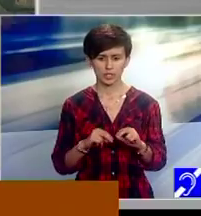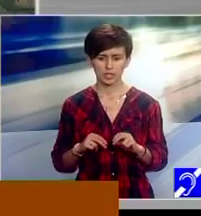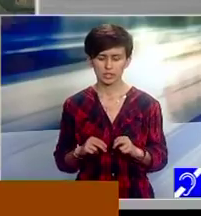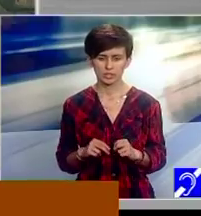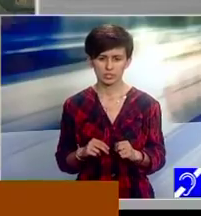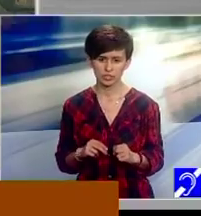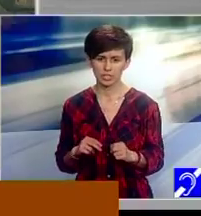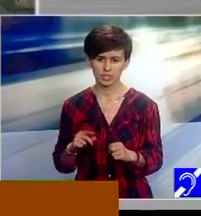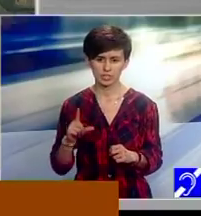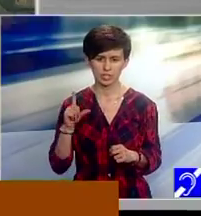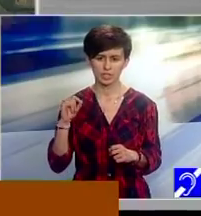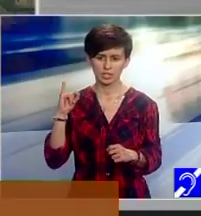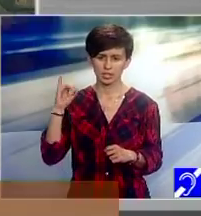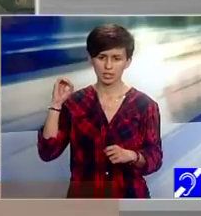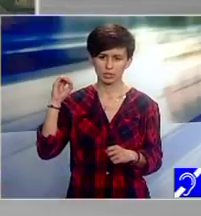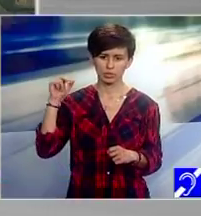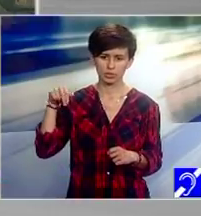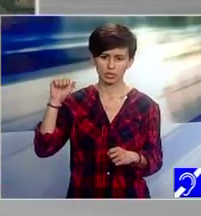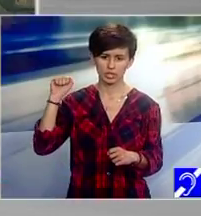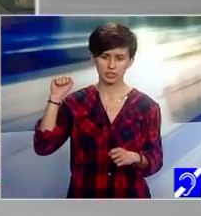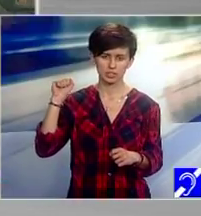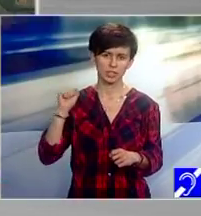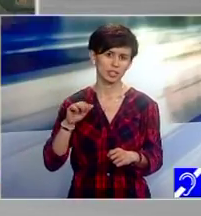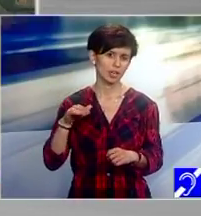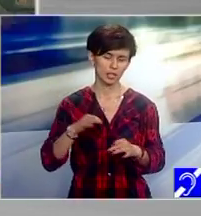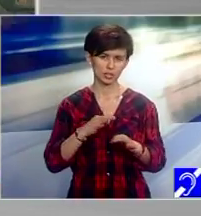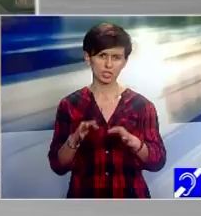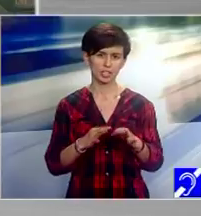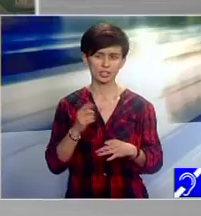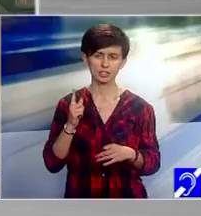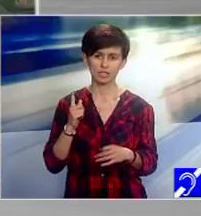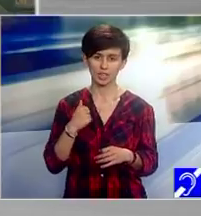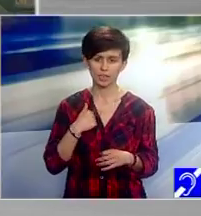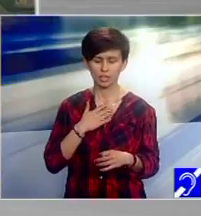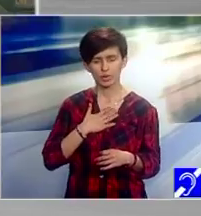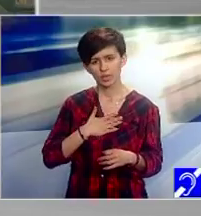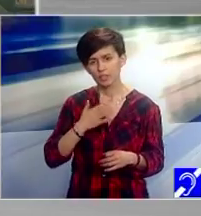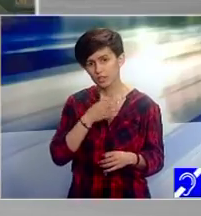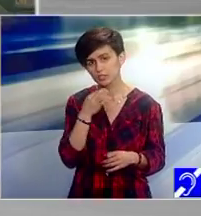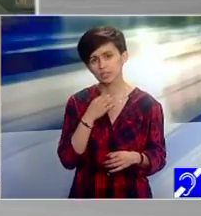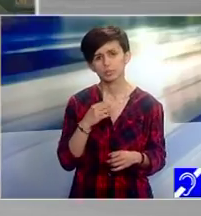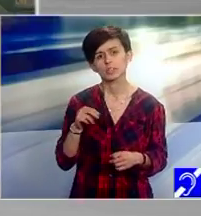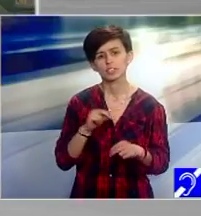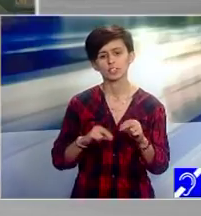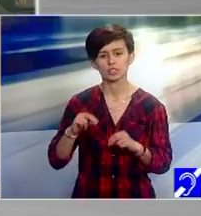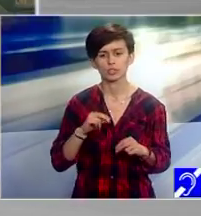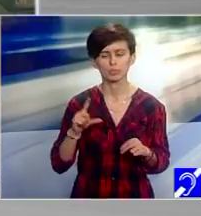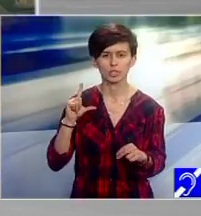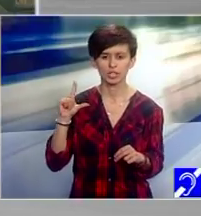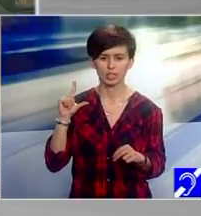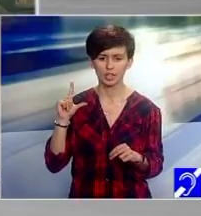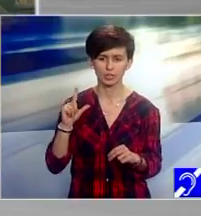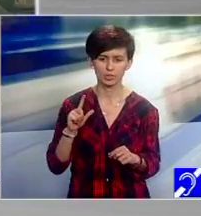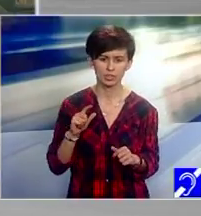Clubului Lions, ai o tradiție, dar aș vrea să mai adaug că Clubul Lions sprijină nu numai